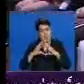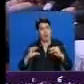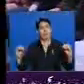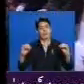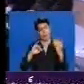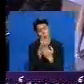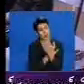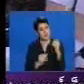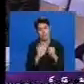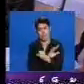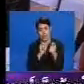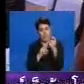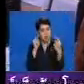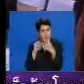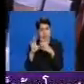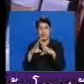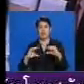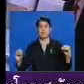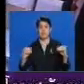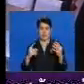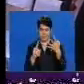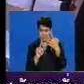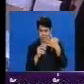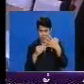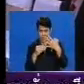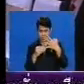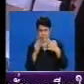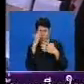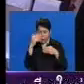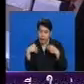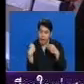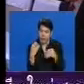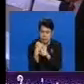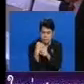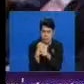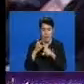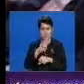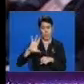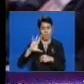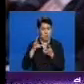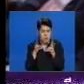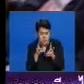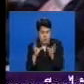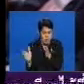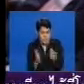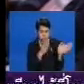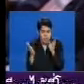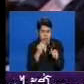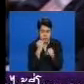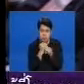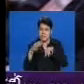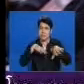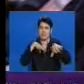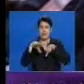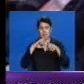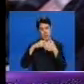ในทุกจังหวัดและอำเภอเป้าหมายและเป้าหมายที่4เสริมสร้างประสิทธิภาพของระบบกลไกและกระบวนการบริหารจัดการ